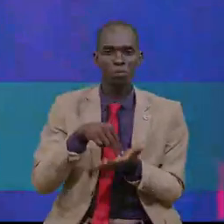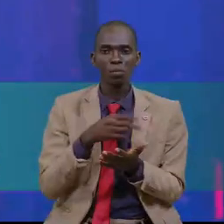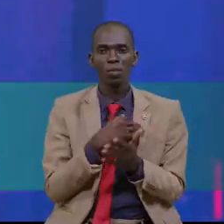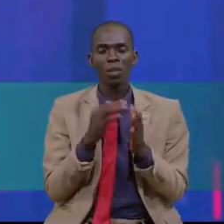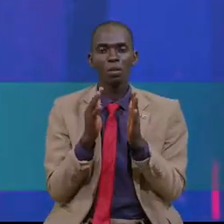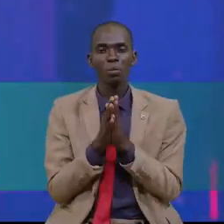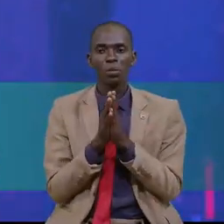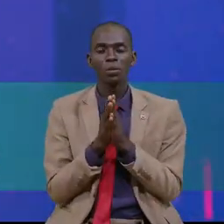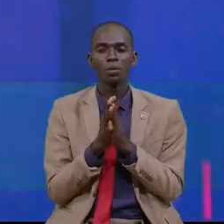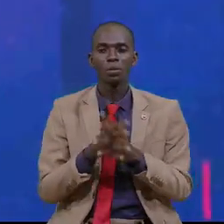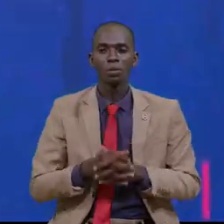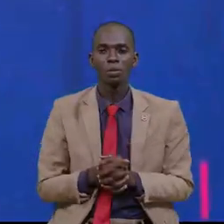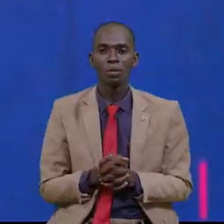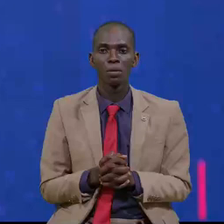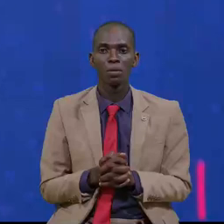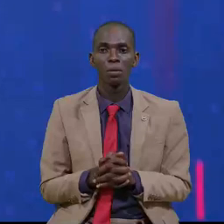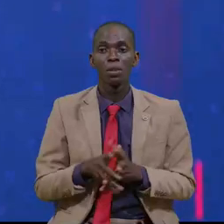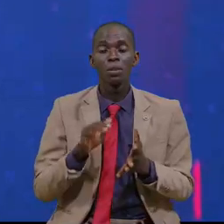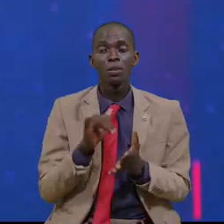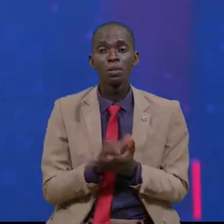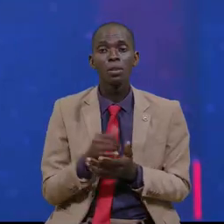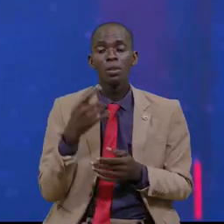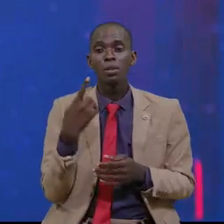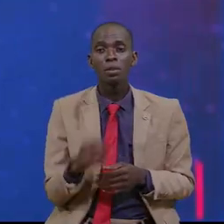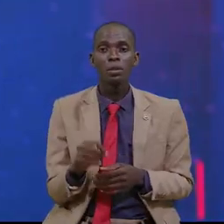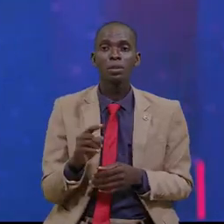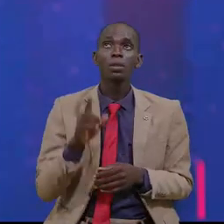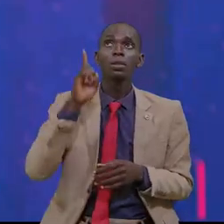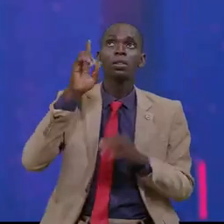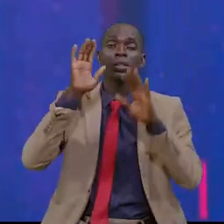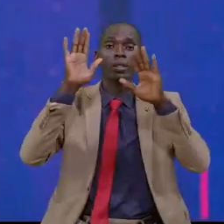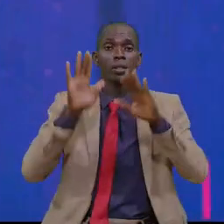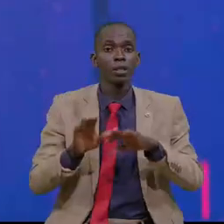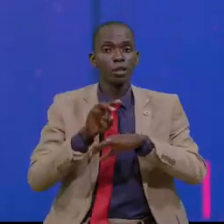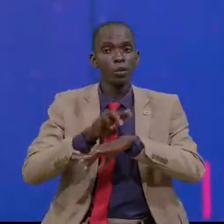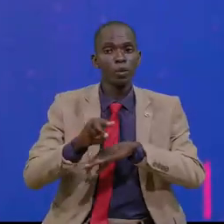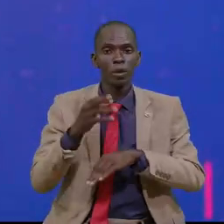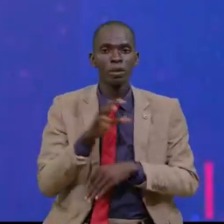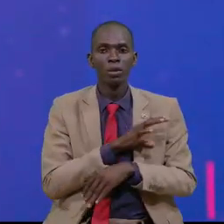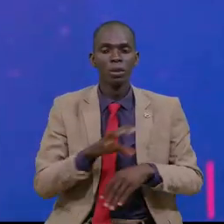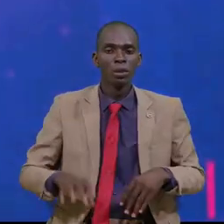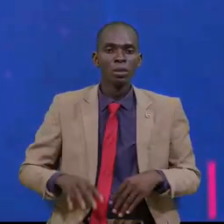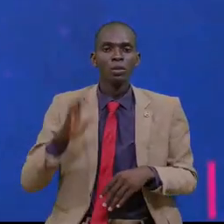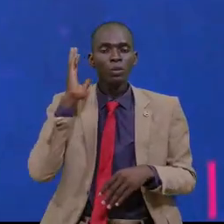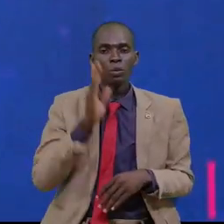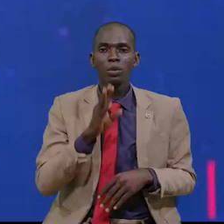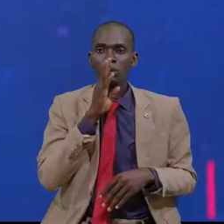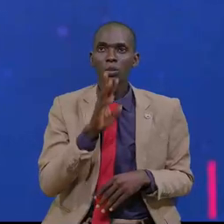Levons-nous et parlons à Dieu dans la prière. Que le ministère excellent de Christ